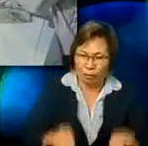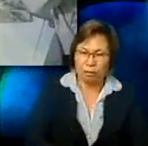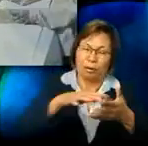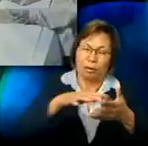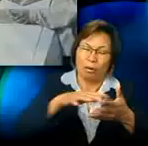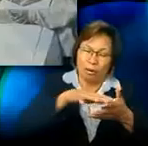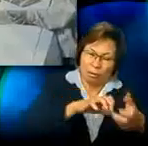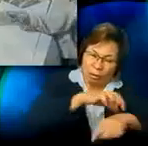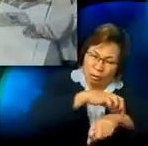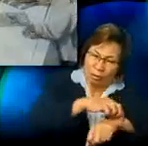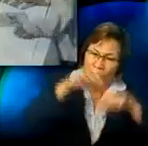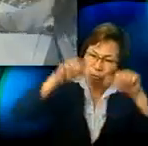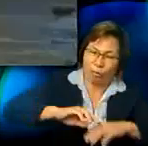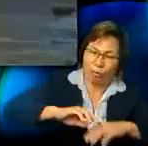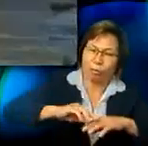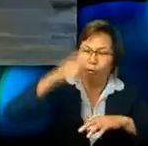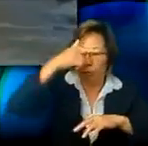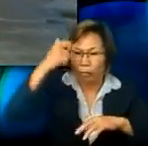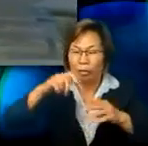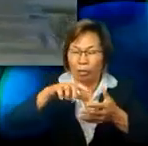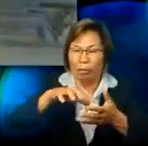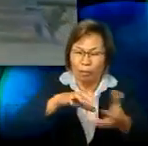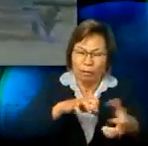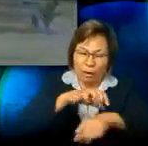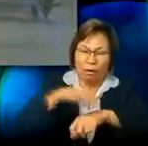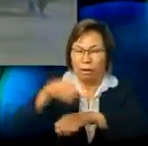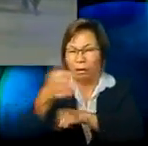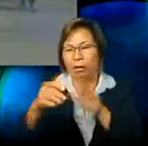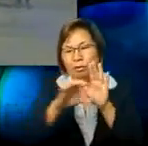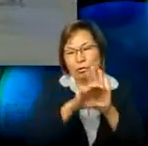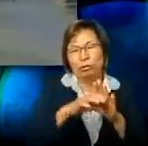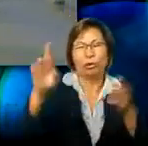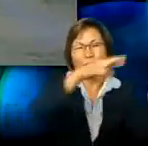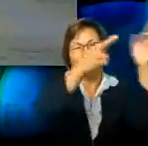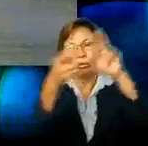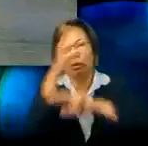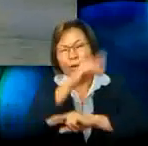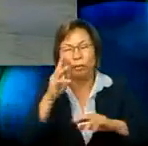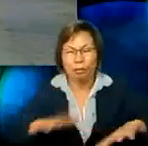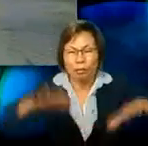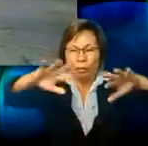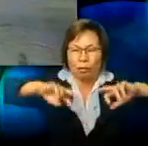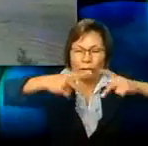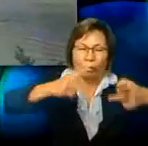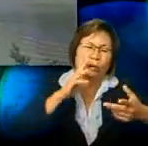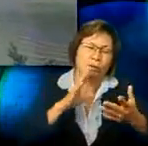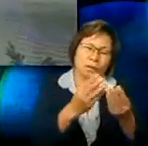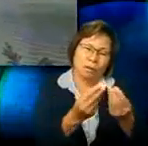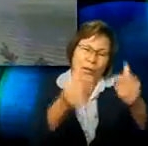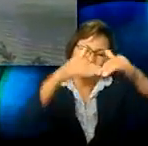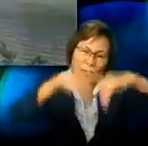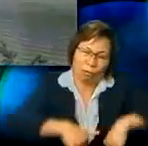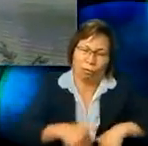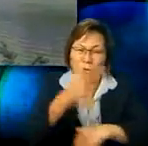manusia. Bencana alam ini juga boleh menyebabkan bencana alam yang lain. Contohnya, ribut dan banjir boleh mengakibatkan tanah